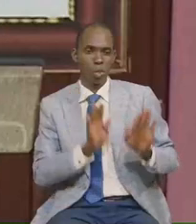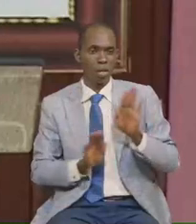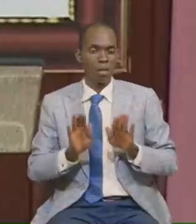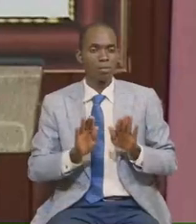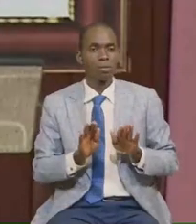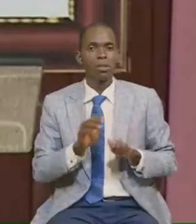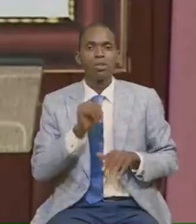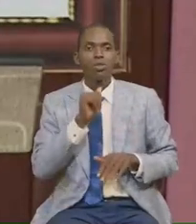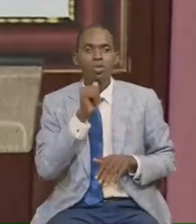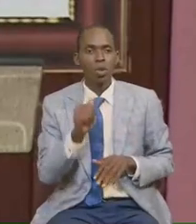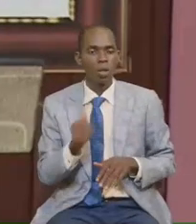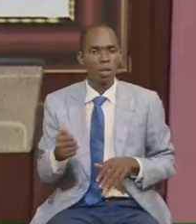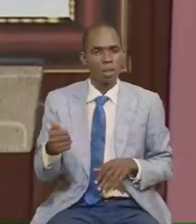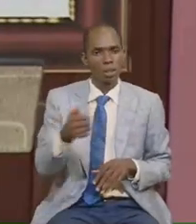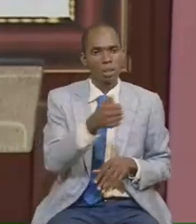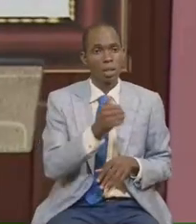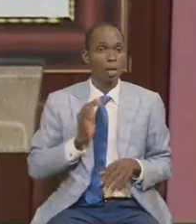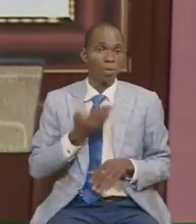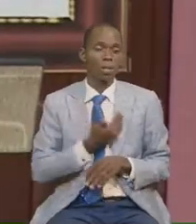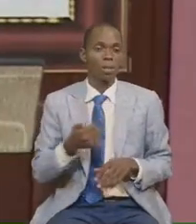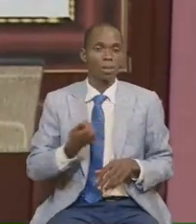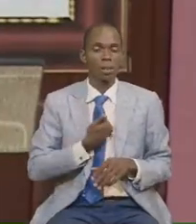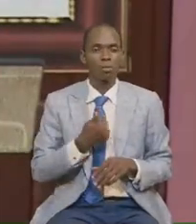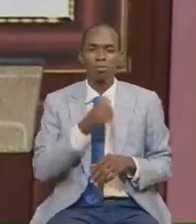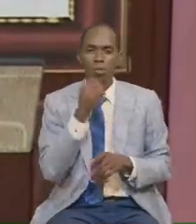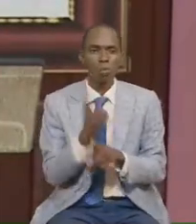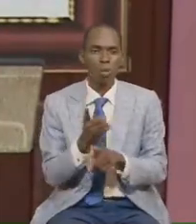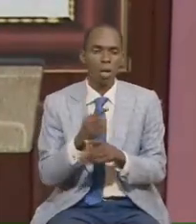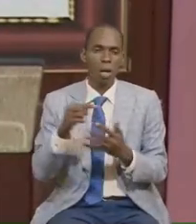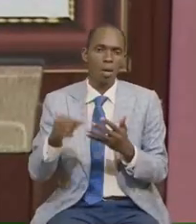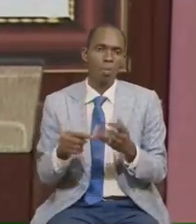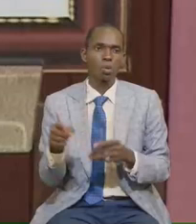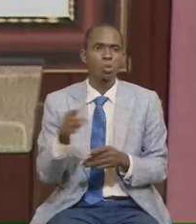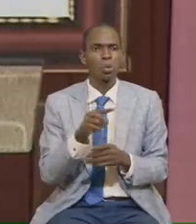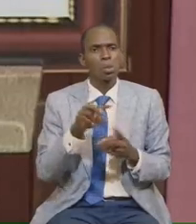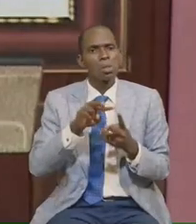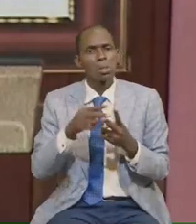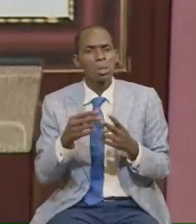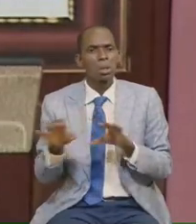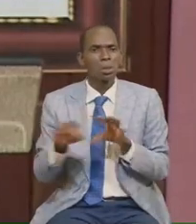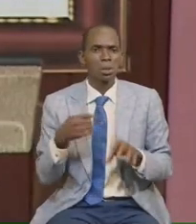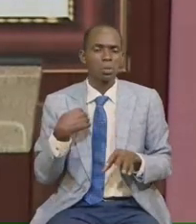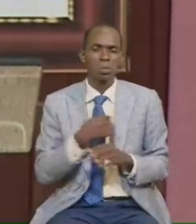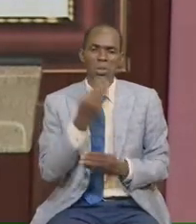désordre. Nous n'avons mangé gratuitement le pain de personne.